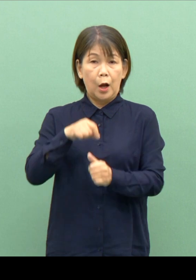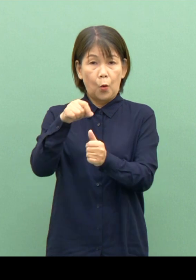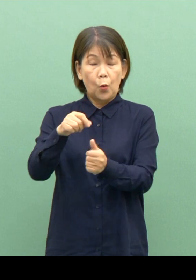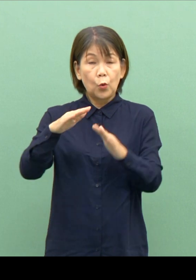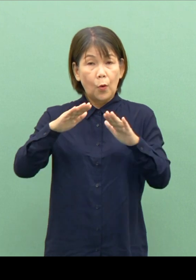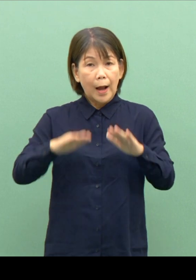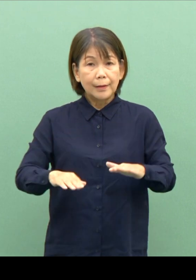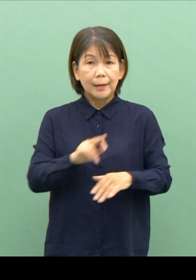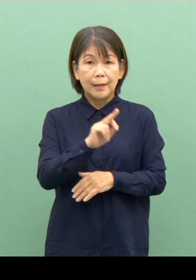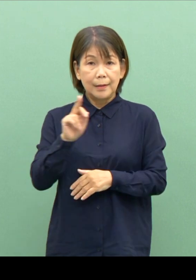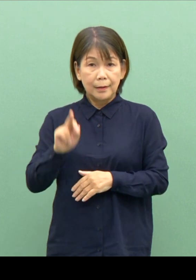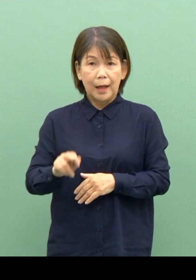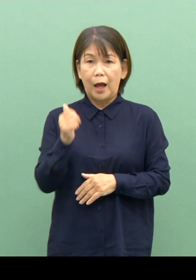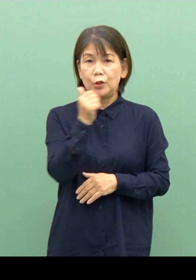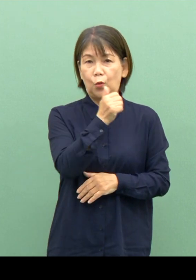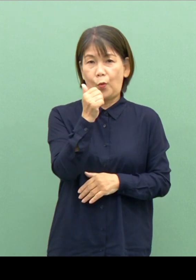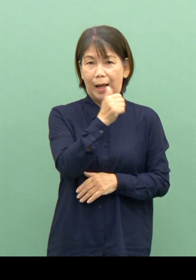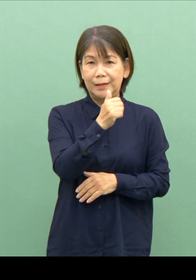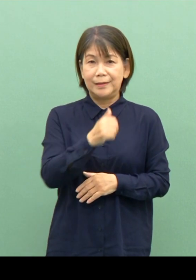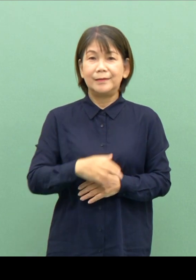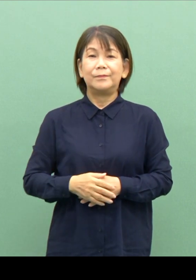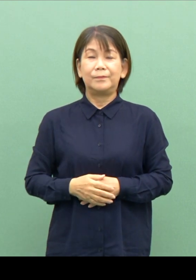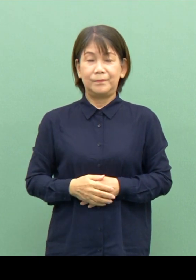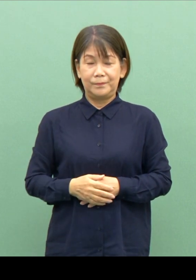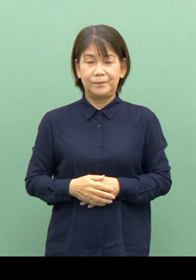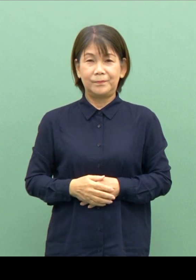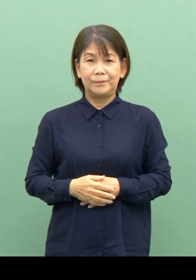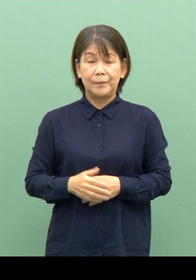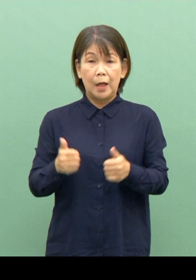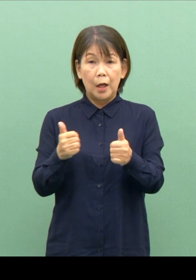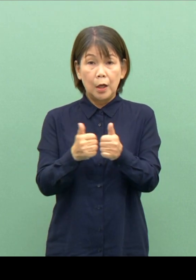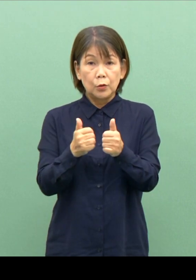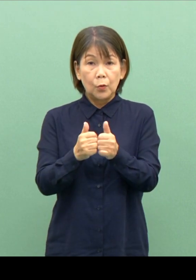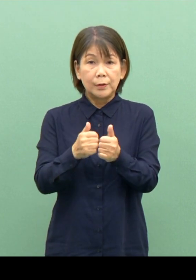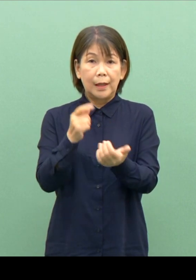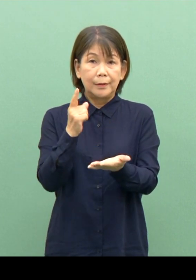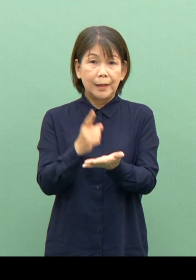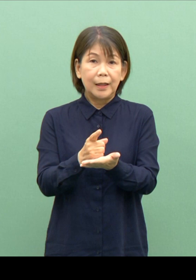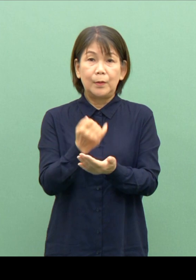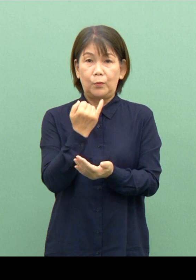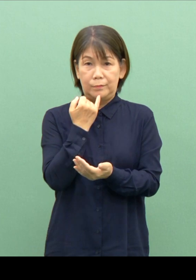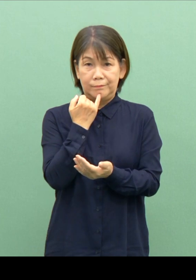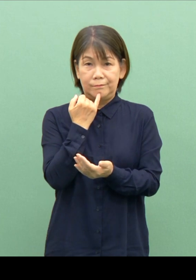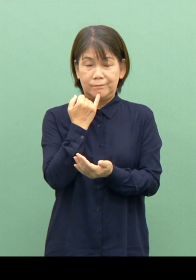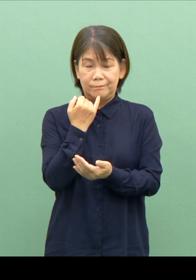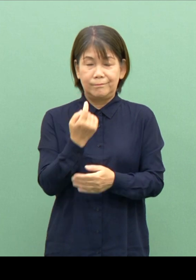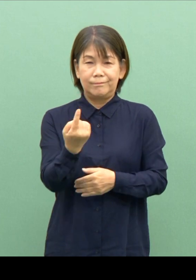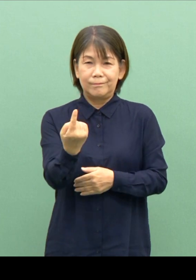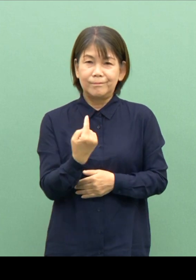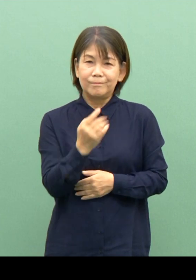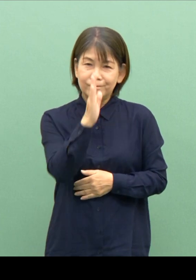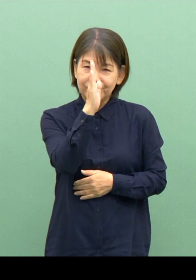紹介の可能性もございます。まずはご相談からでもお気軽に拠点をご活用ください。